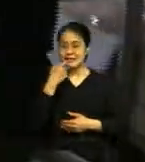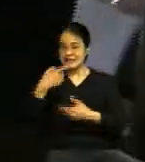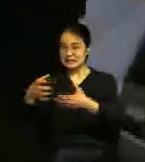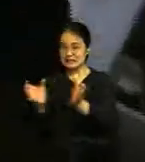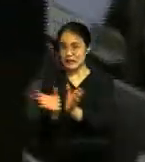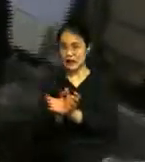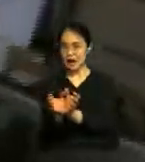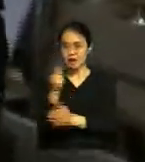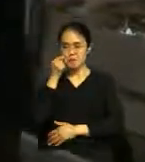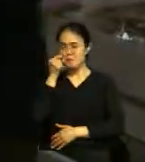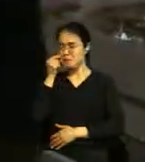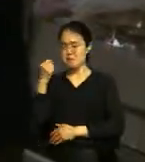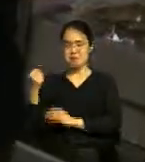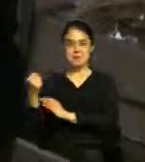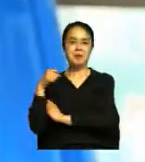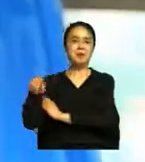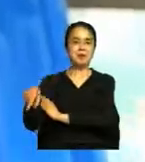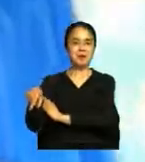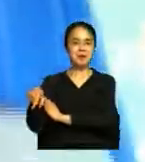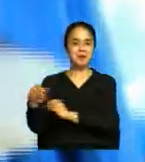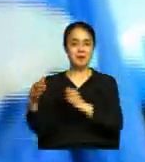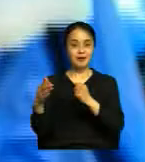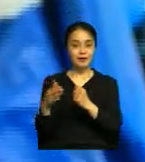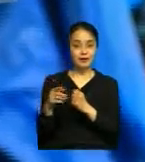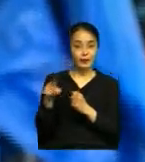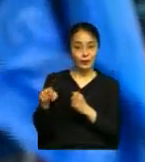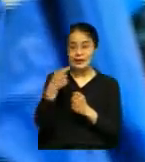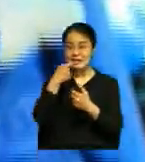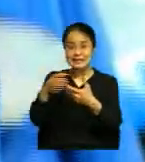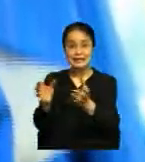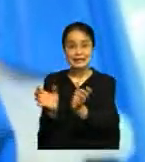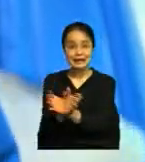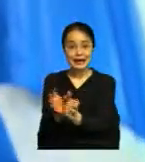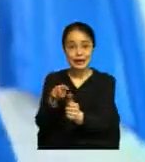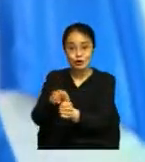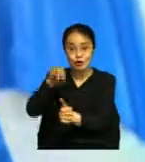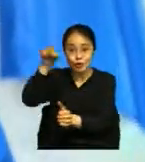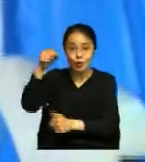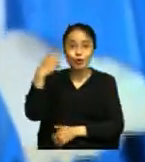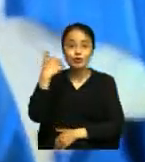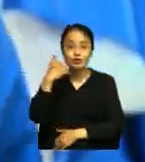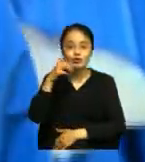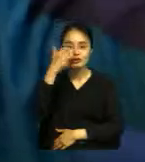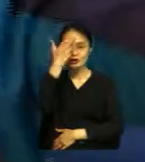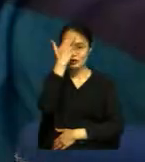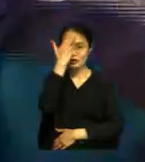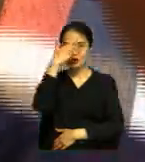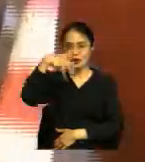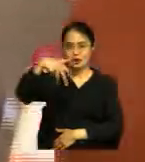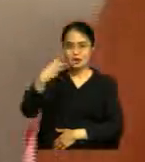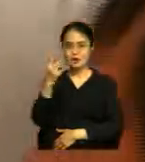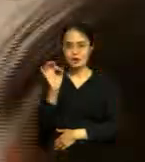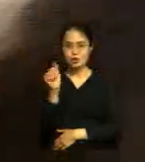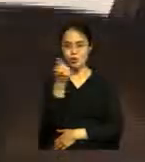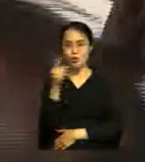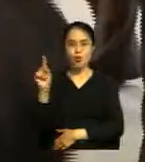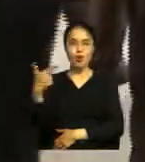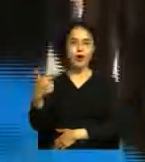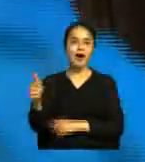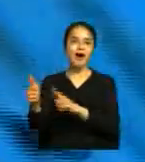높은 지지율을 바탕으로 시장직 탈환을 노리는 더불어민주당 최종환 후보는 통일 전초기지인